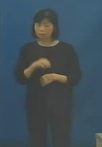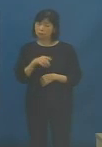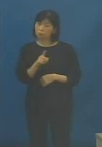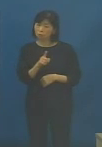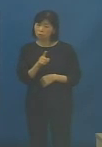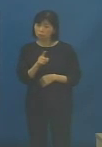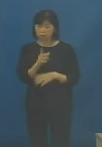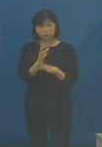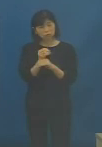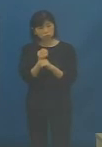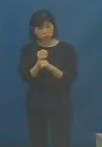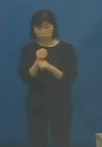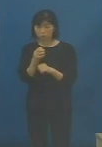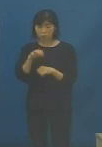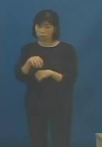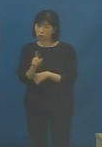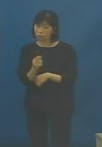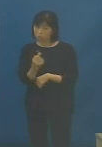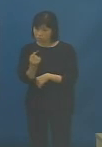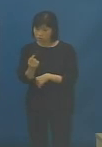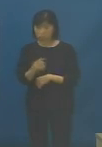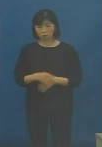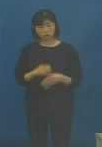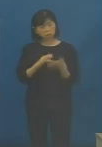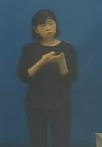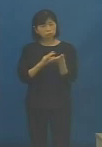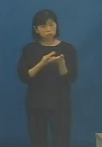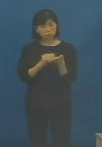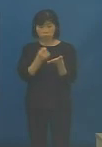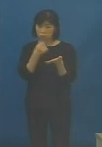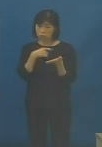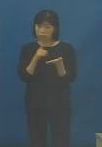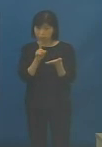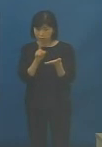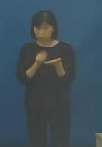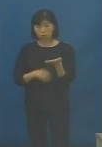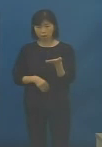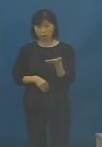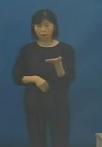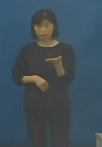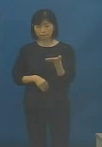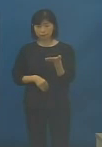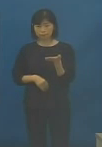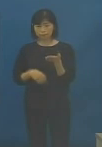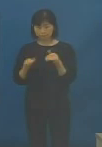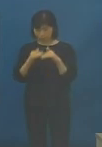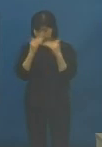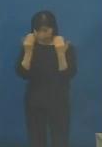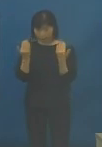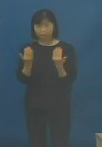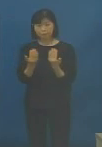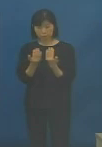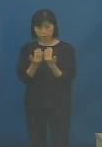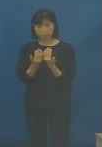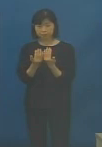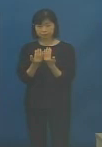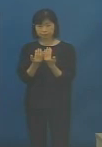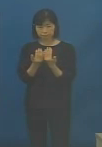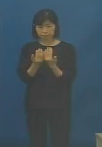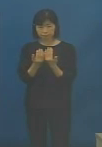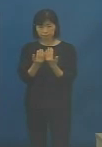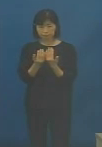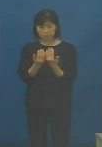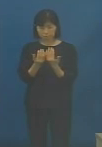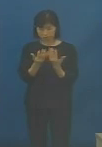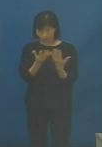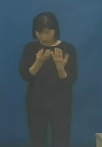立ち寄ったか、それからどういうような薬を普段服用してますか、みんなこうずらずらずらっとこう、たくさんのこ